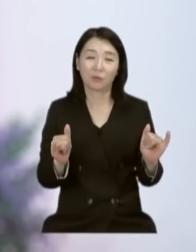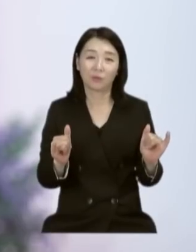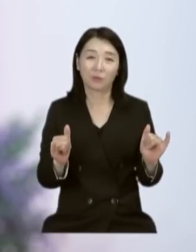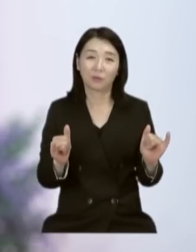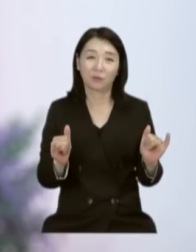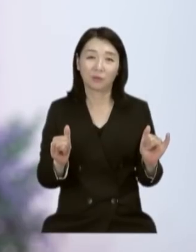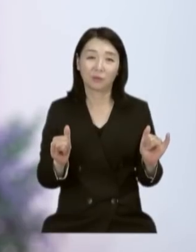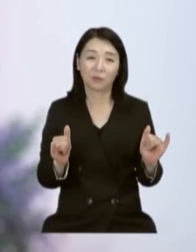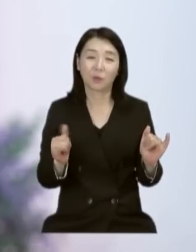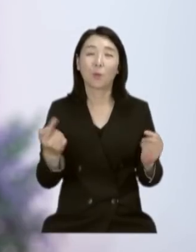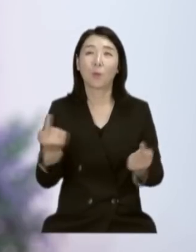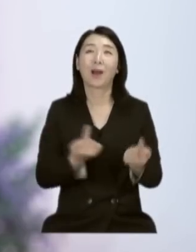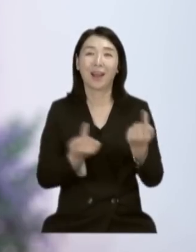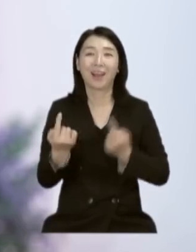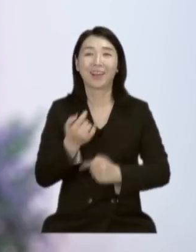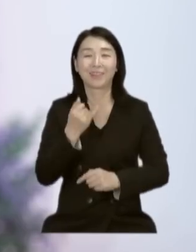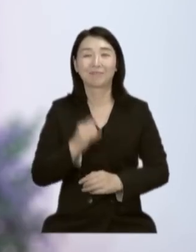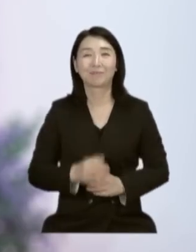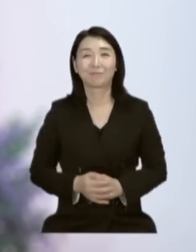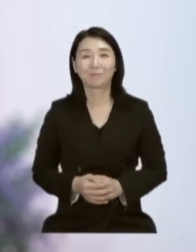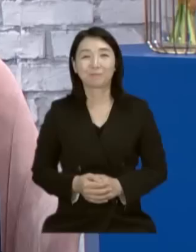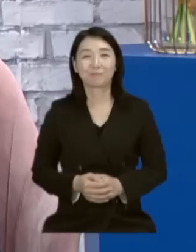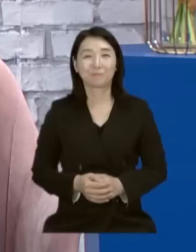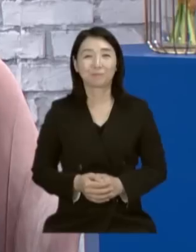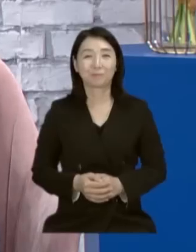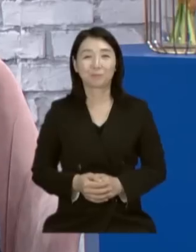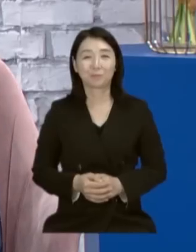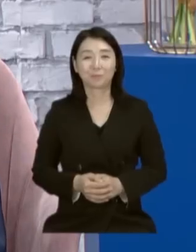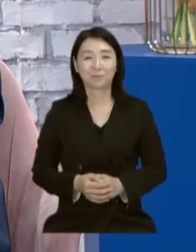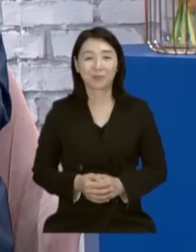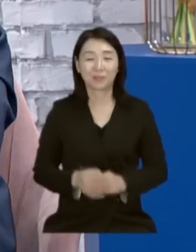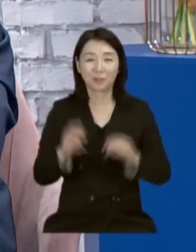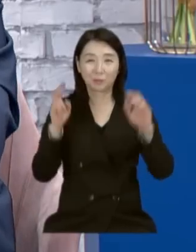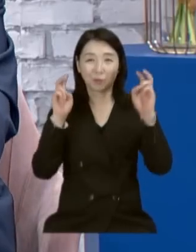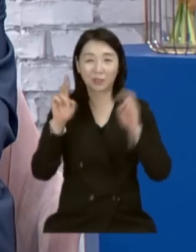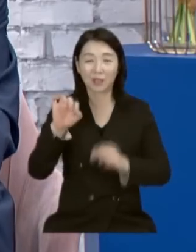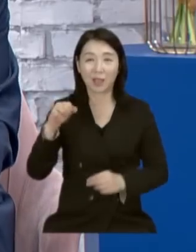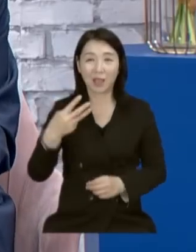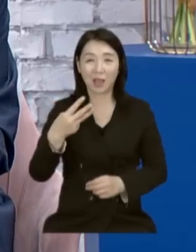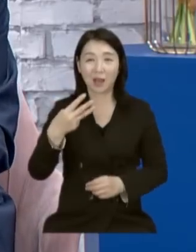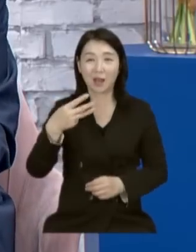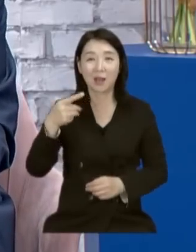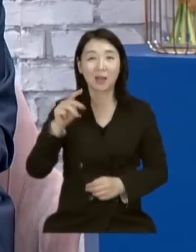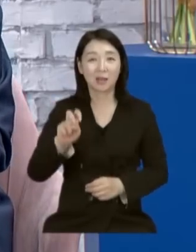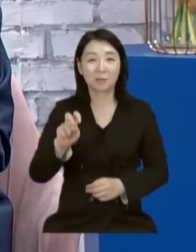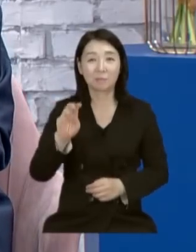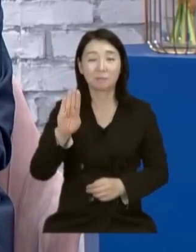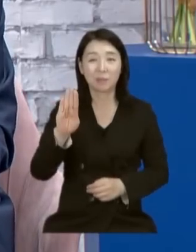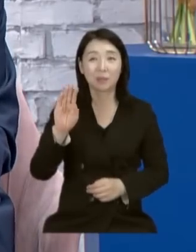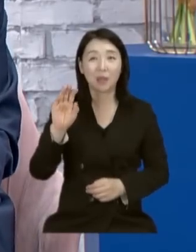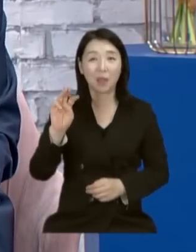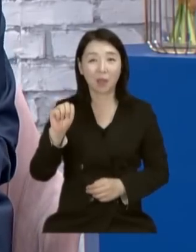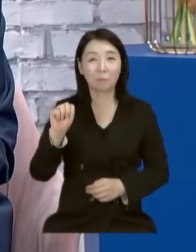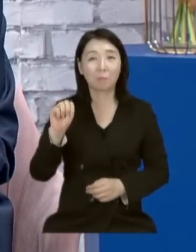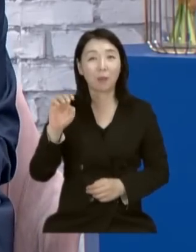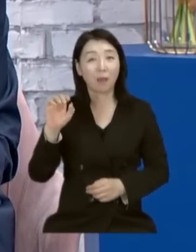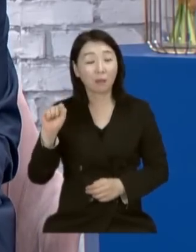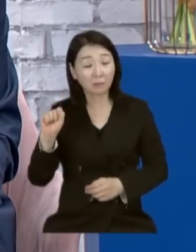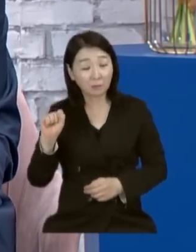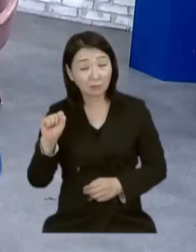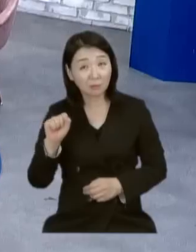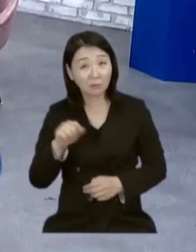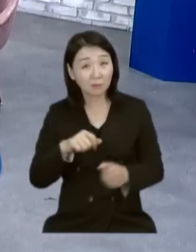이렇게 나타납니다. 예, 예. 그 지금 섬기고 계시는 회사가 이제 엘림 BMS잖아요. 네. 뭐 하는